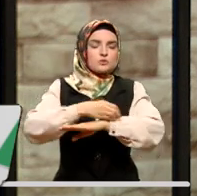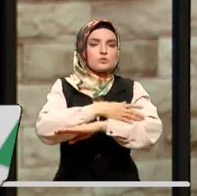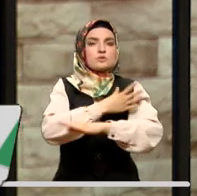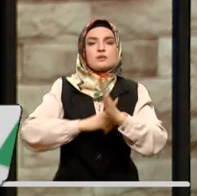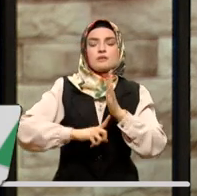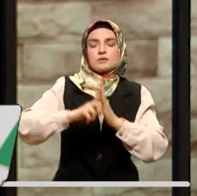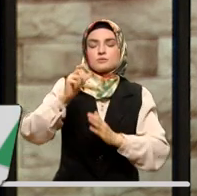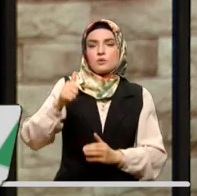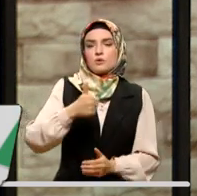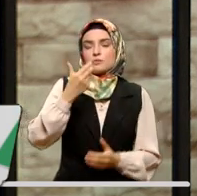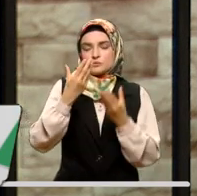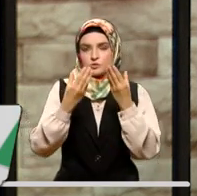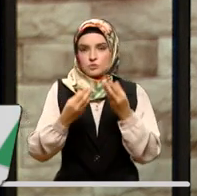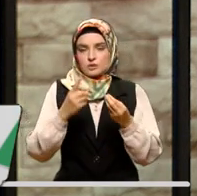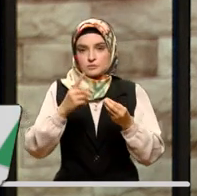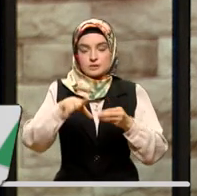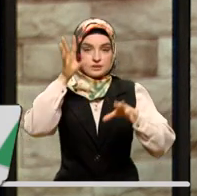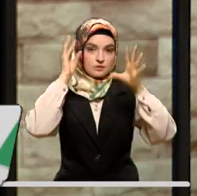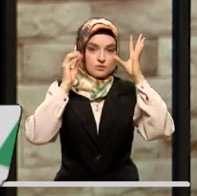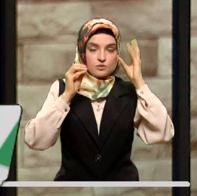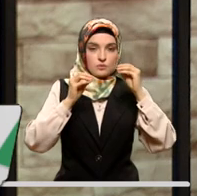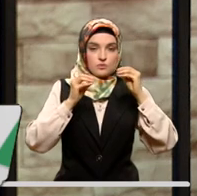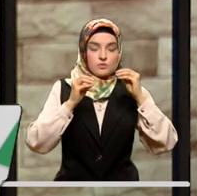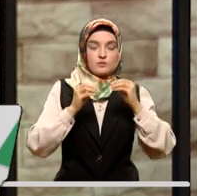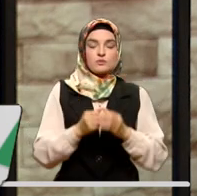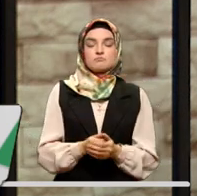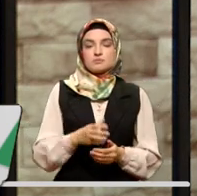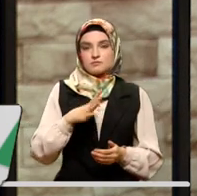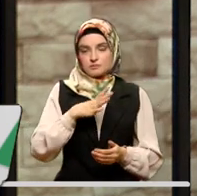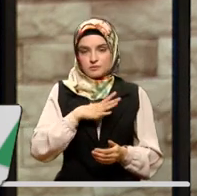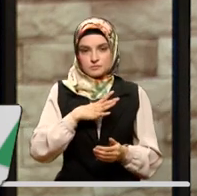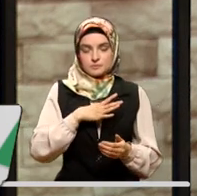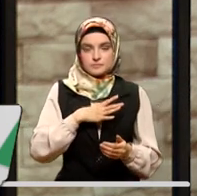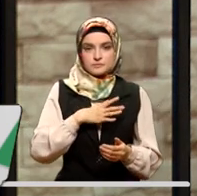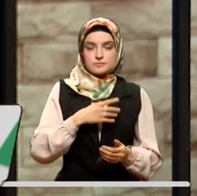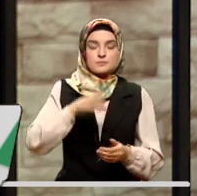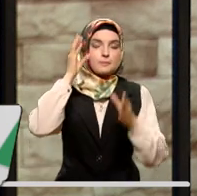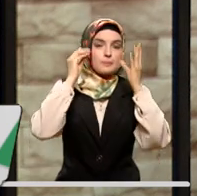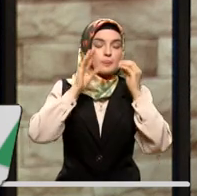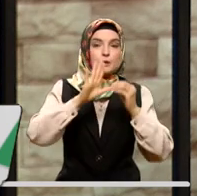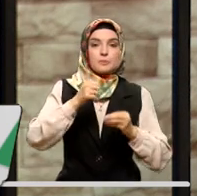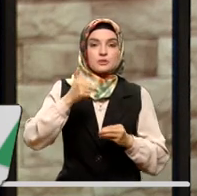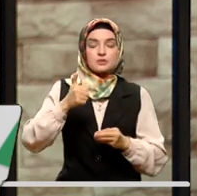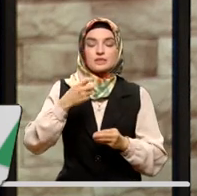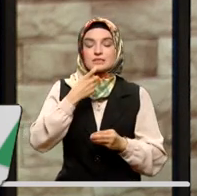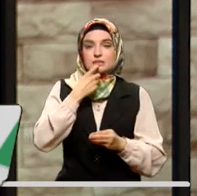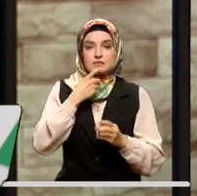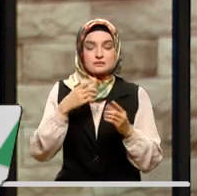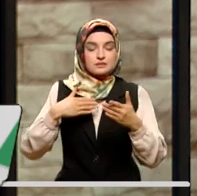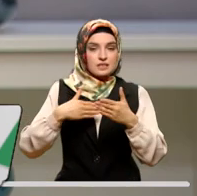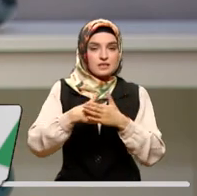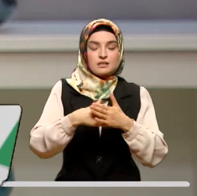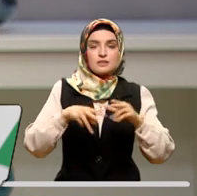önemli olan bir öğrenme sistemi var. Demek ki öğrenmeyi 5-6 yaşa kadar tamamlamamız gerekiyor.